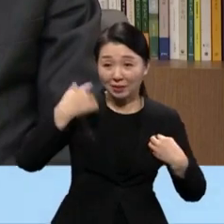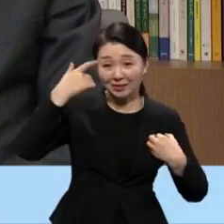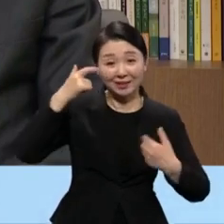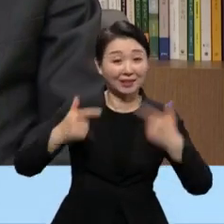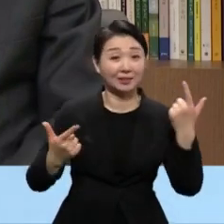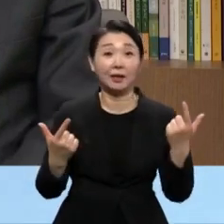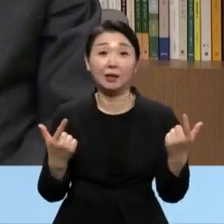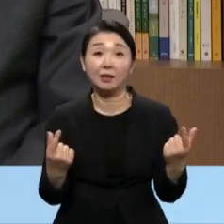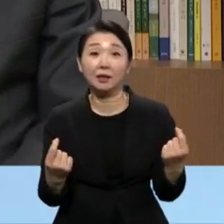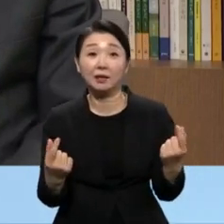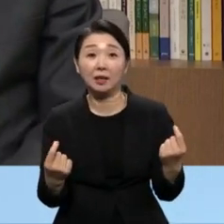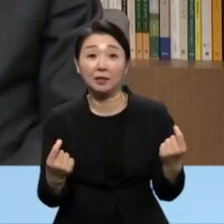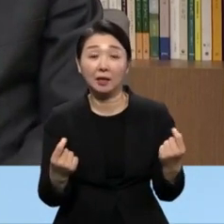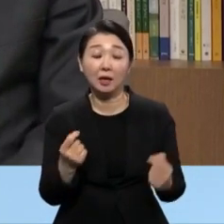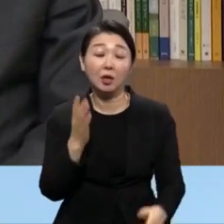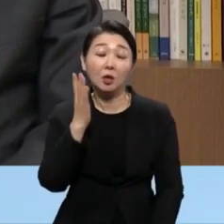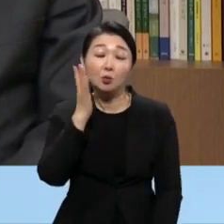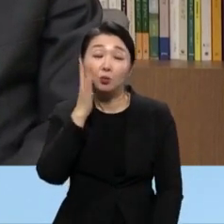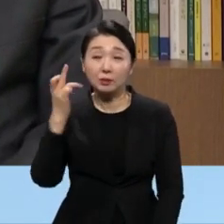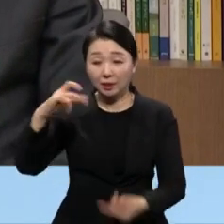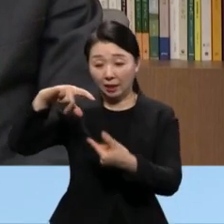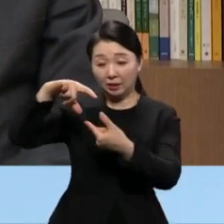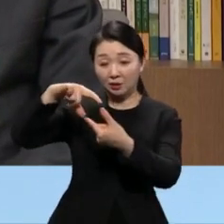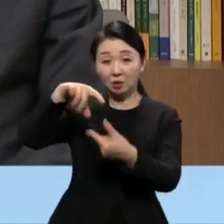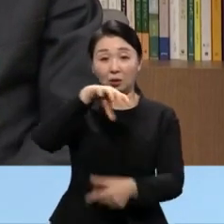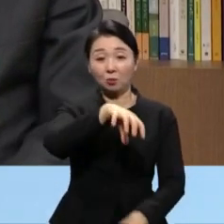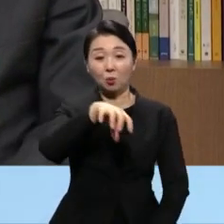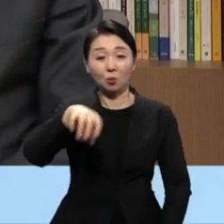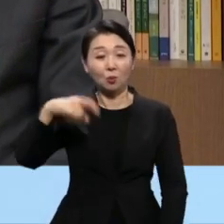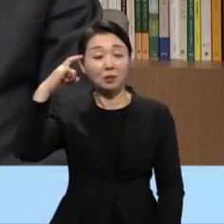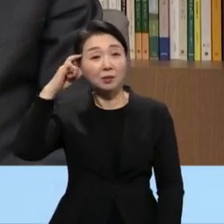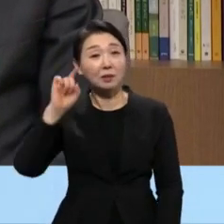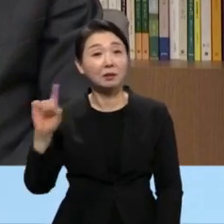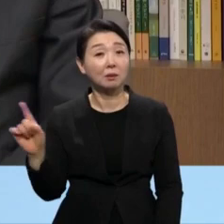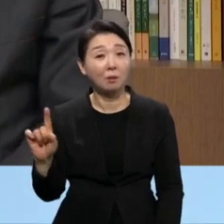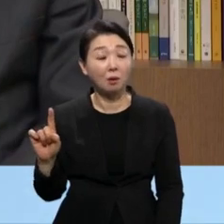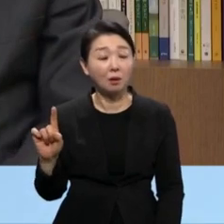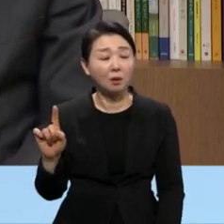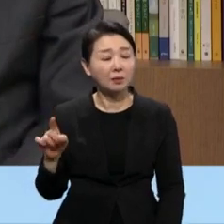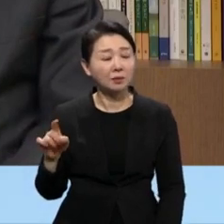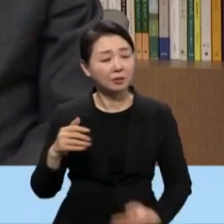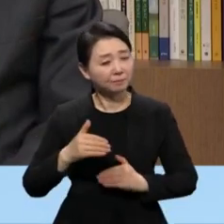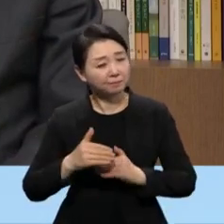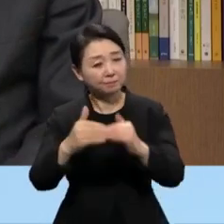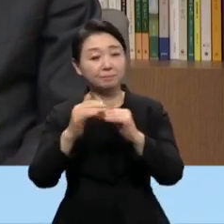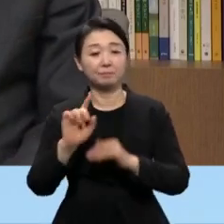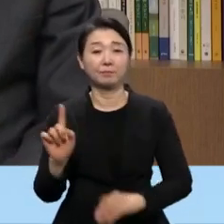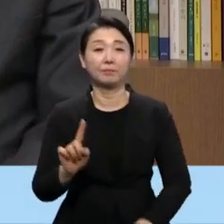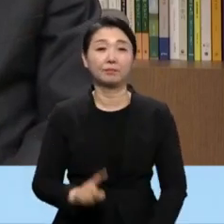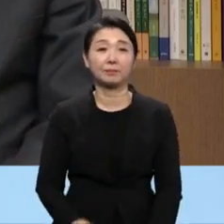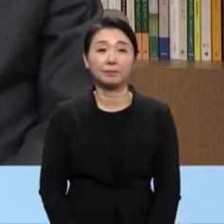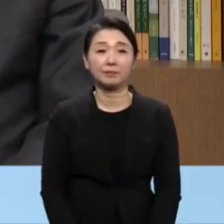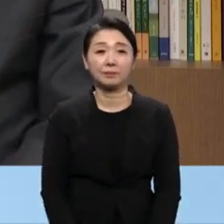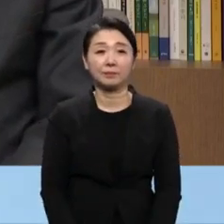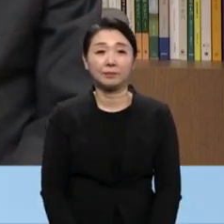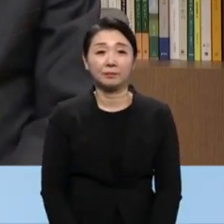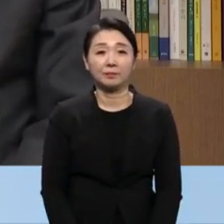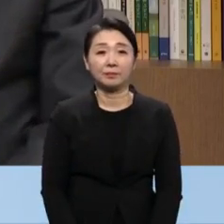같기도 한데, 울산이나 경남에서는 현재 어떤 생각이고 어디까지 좀 진행이 됐을까요?